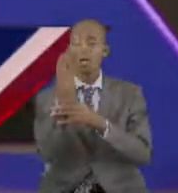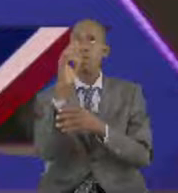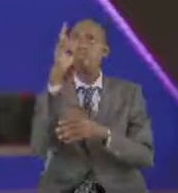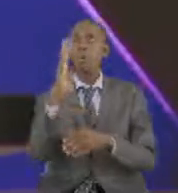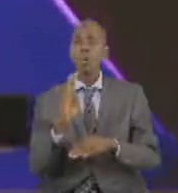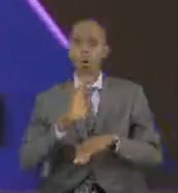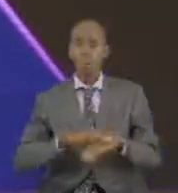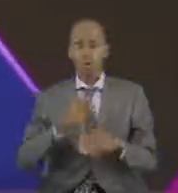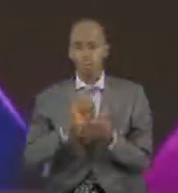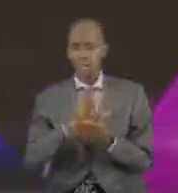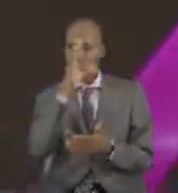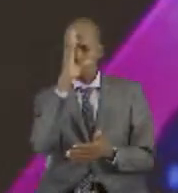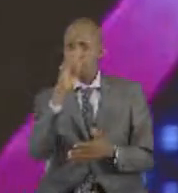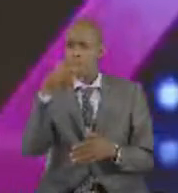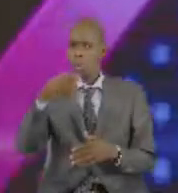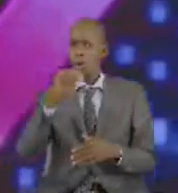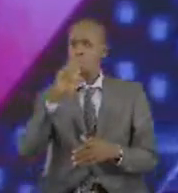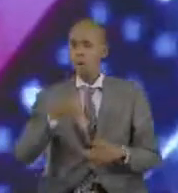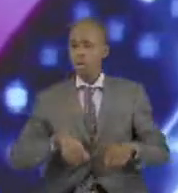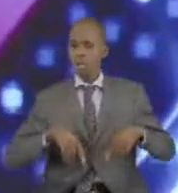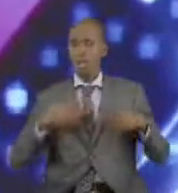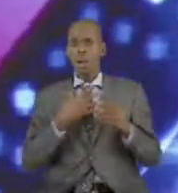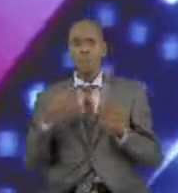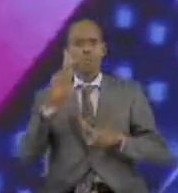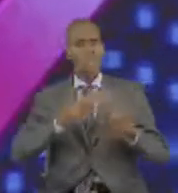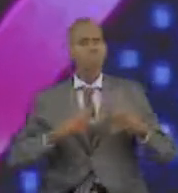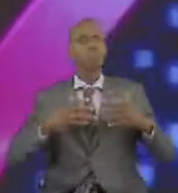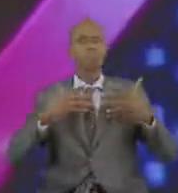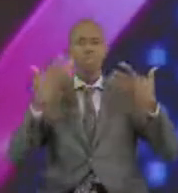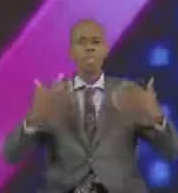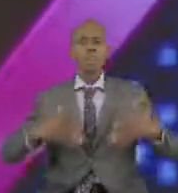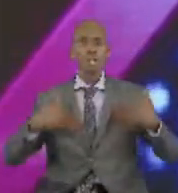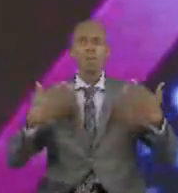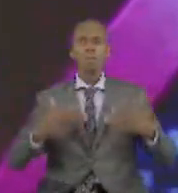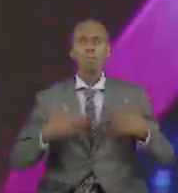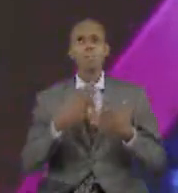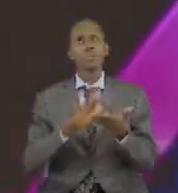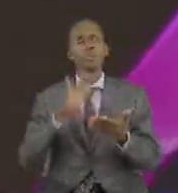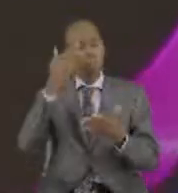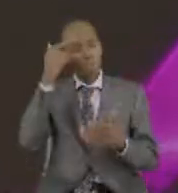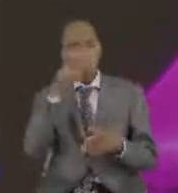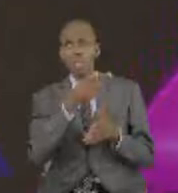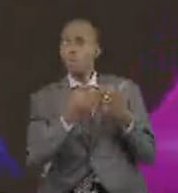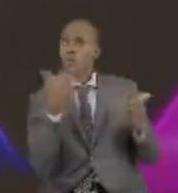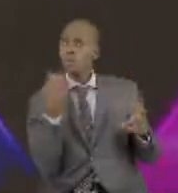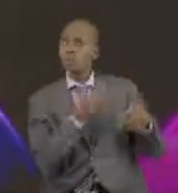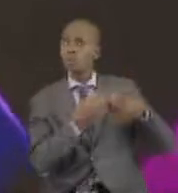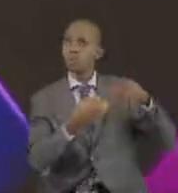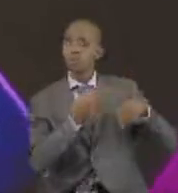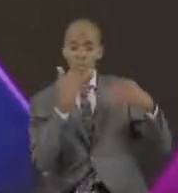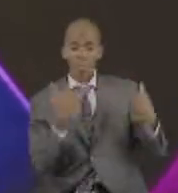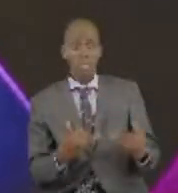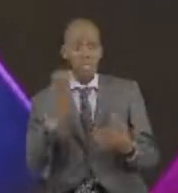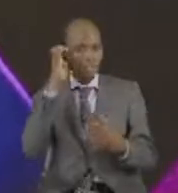Dieu sur sa vie et la gloire. Ils ont glorifié Dieu à mon sujet. Il persécutait. Maintenant,